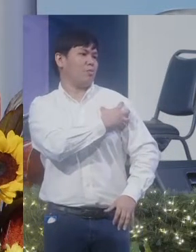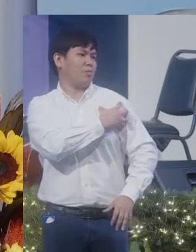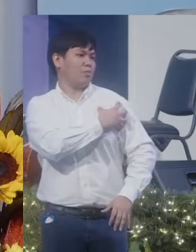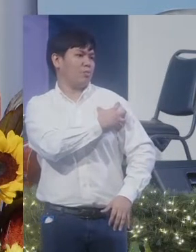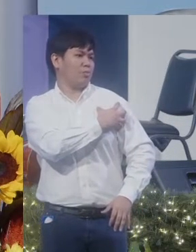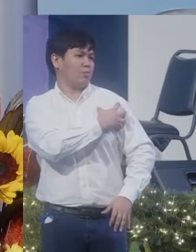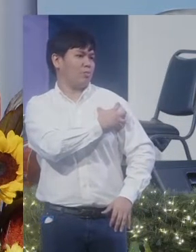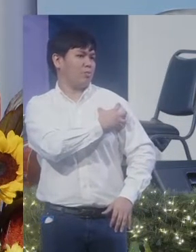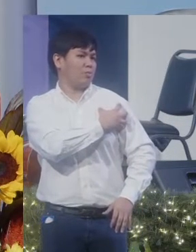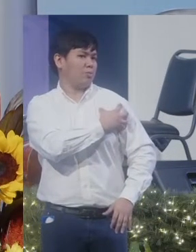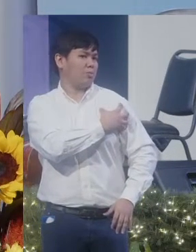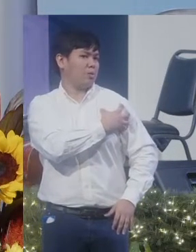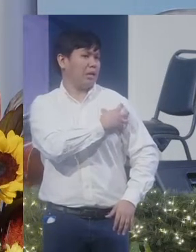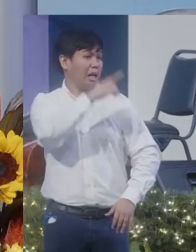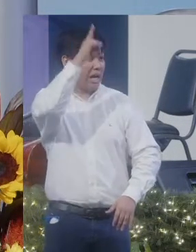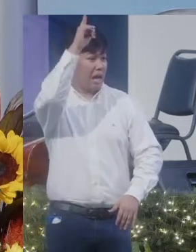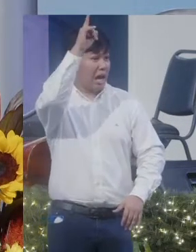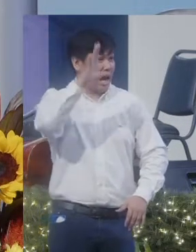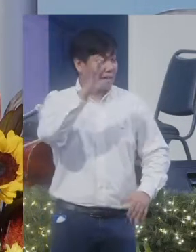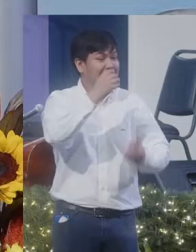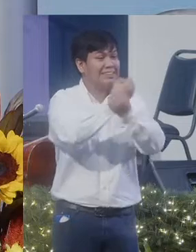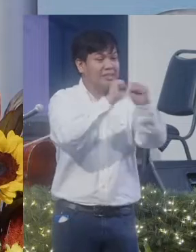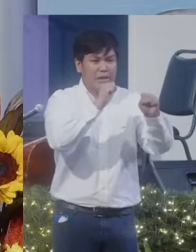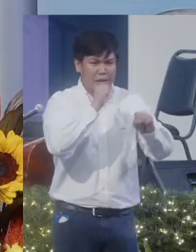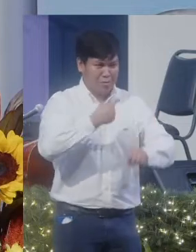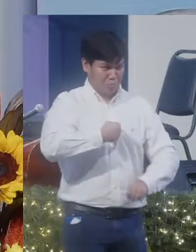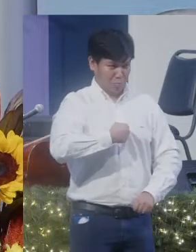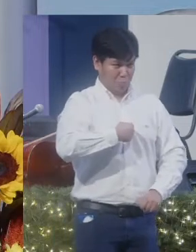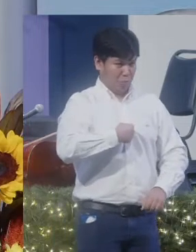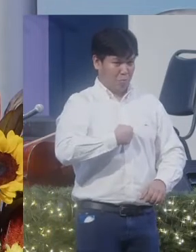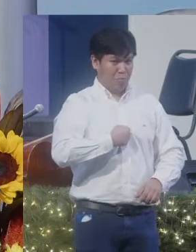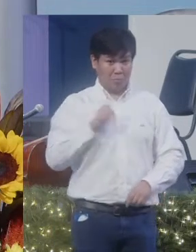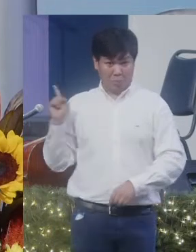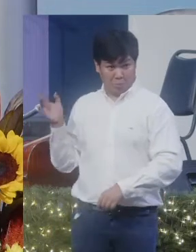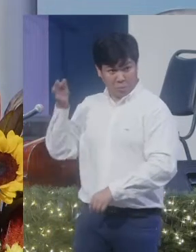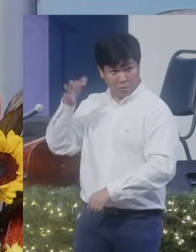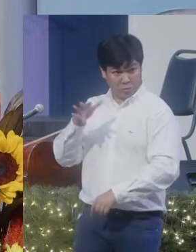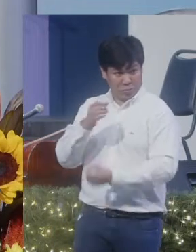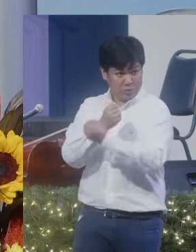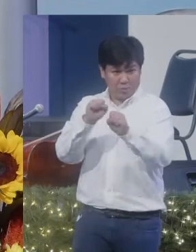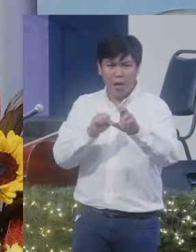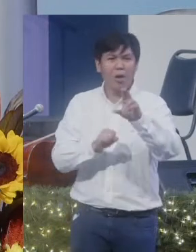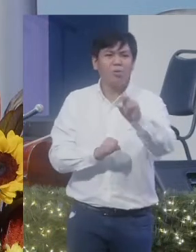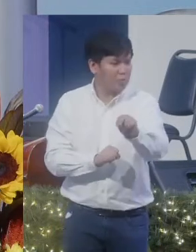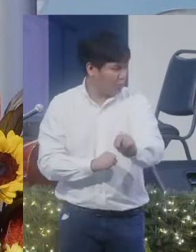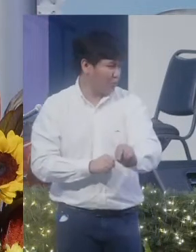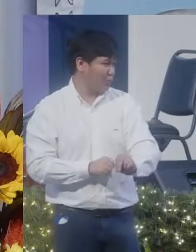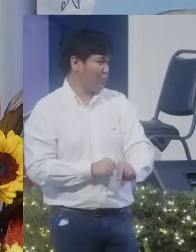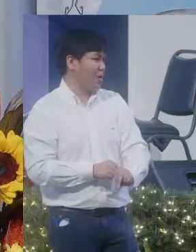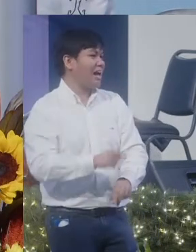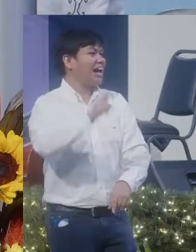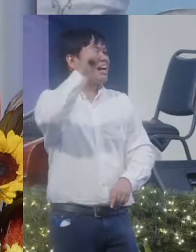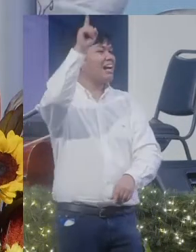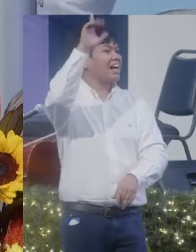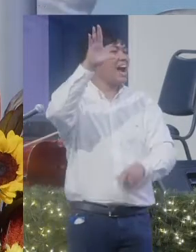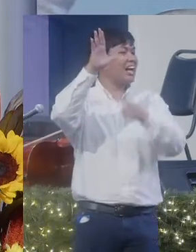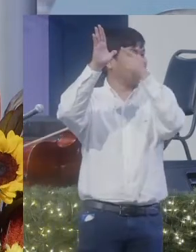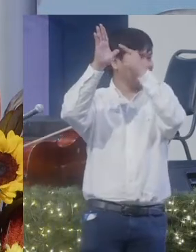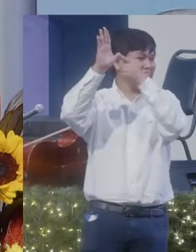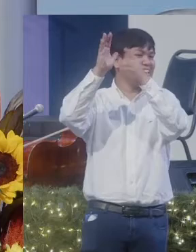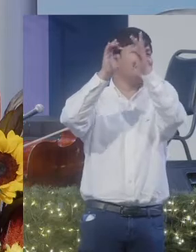Siya po ang nagliligtas, hindi po tayo. Siya po ang nanguhuli. In fact, hinirang na